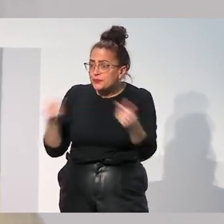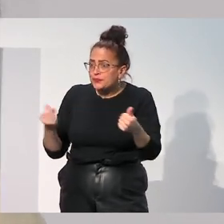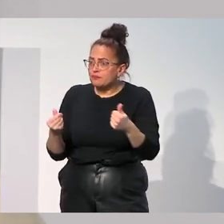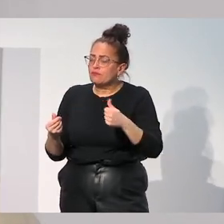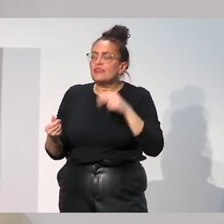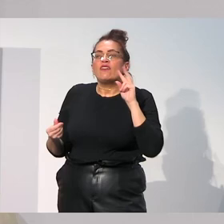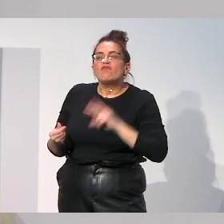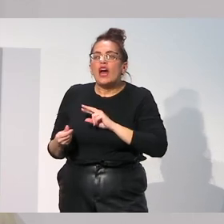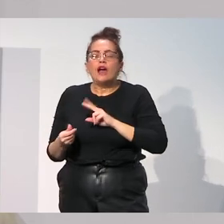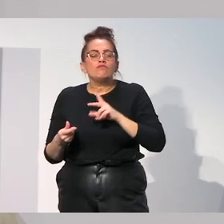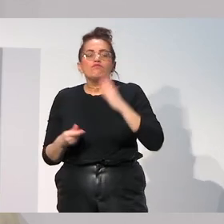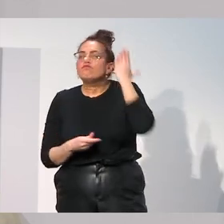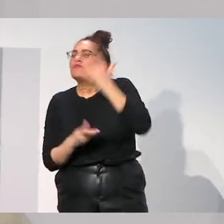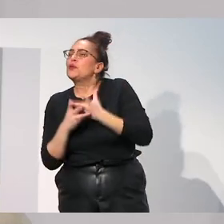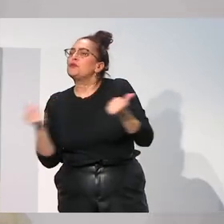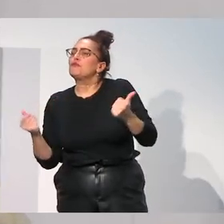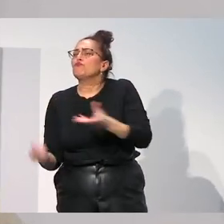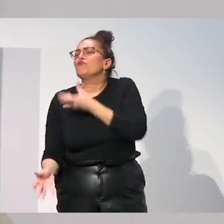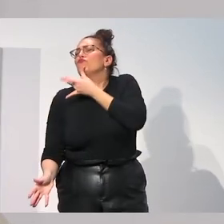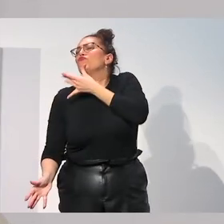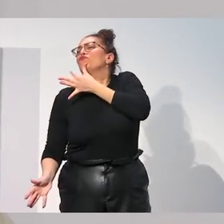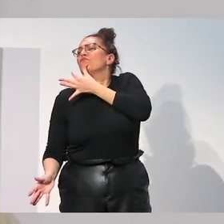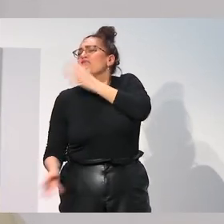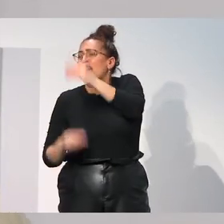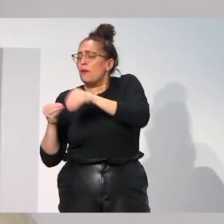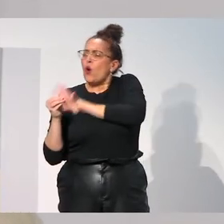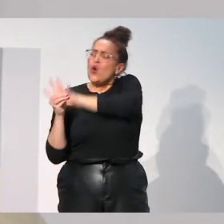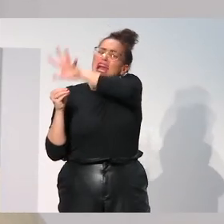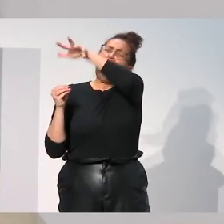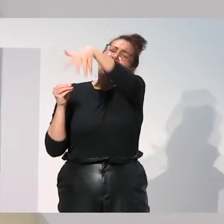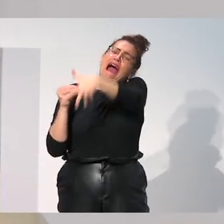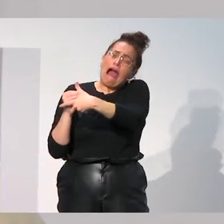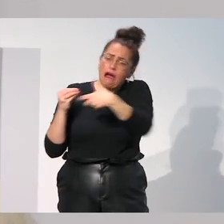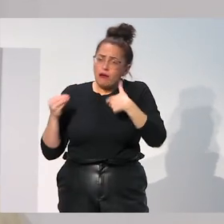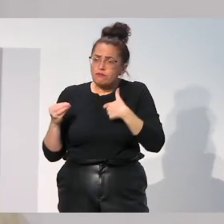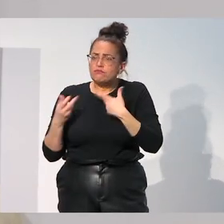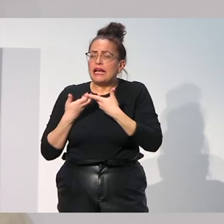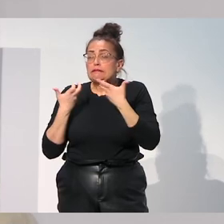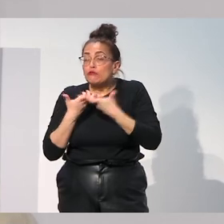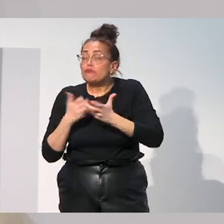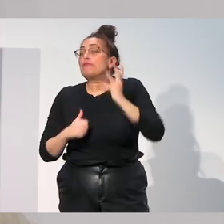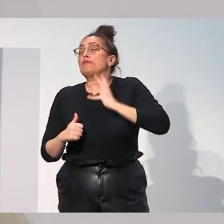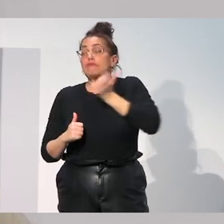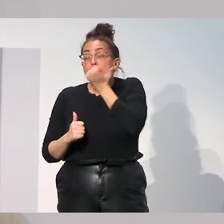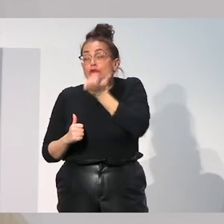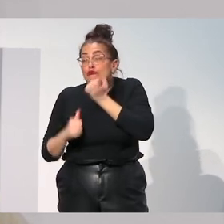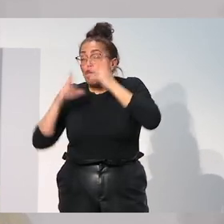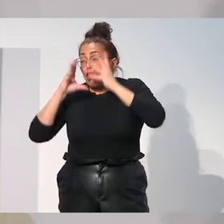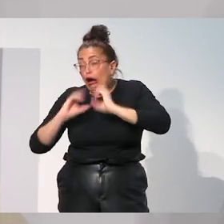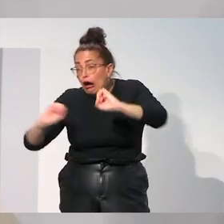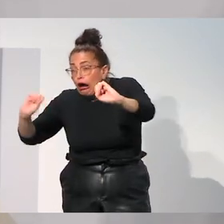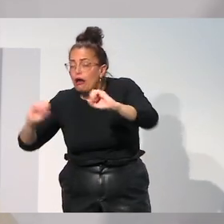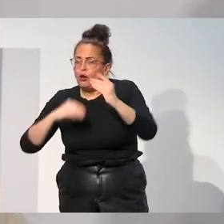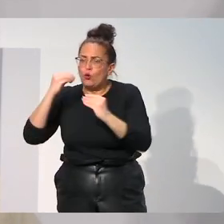disparaissent, pense-t-il. La Terre n'est que profusion. Certes, jadis, les mammouths, les mégalonyx,